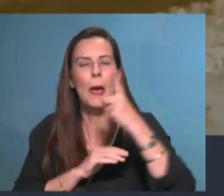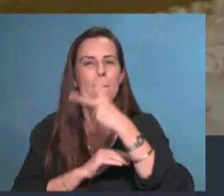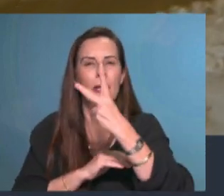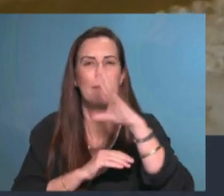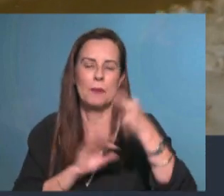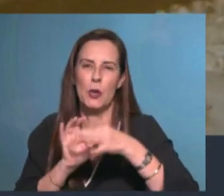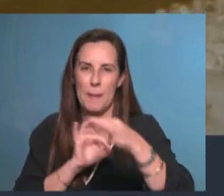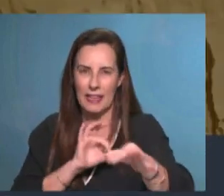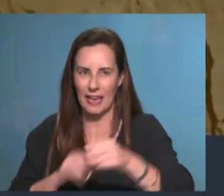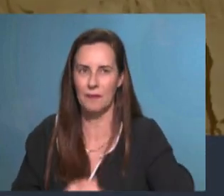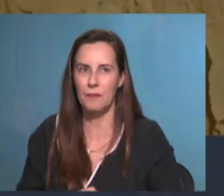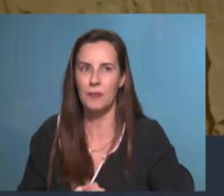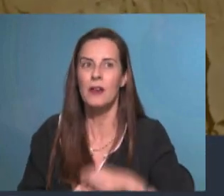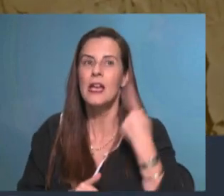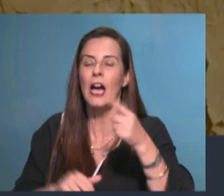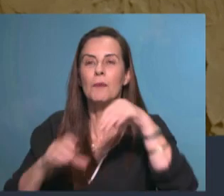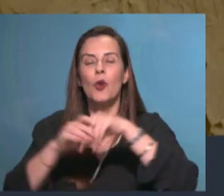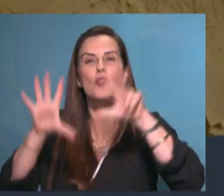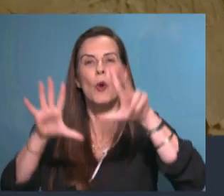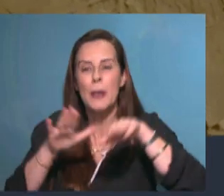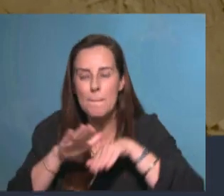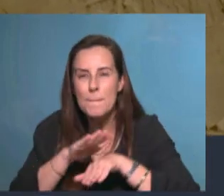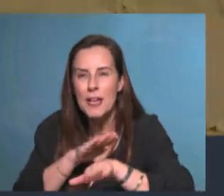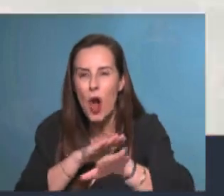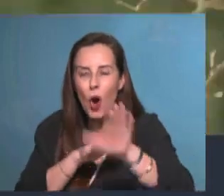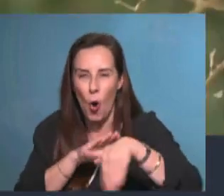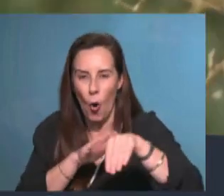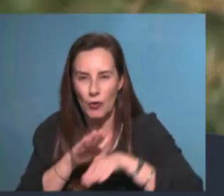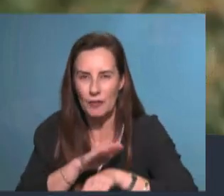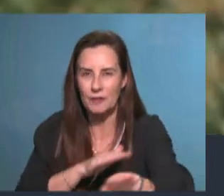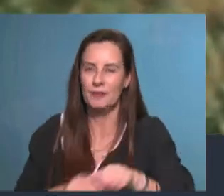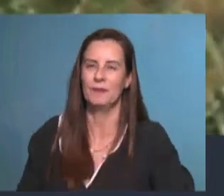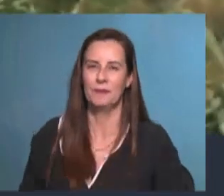מ-250 מטרים. היא אחת משמונה מנהרות שנחצבו לאורך המסילה.